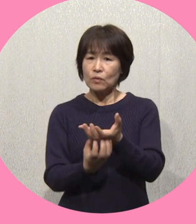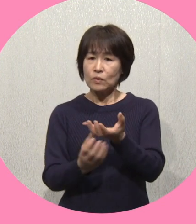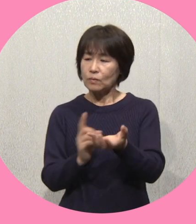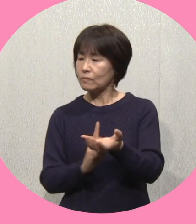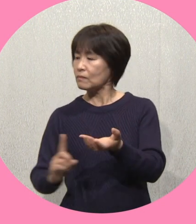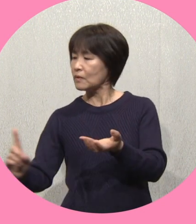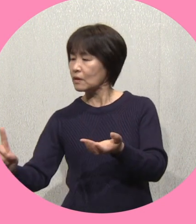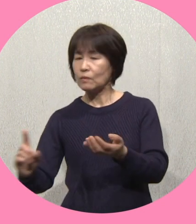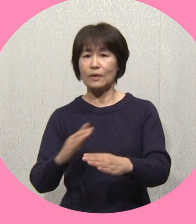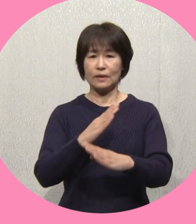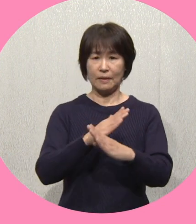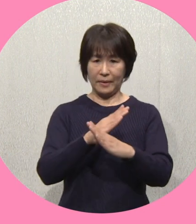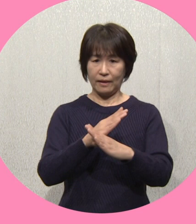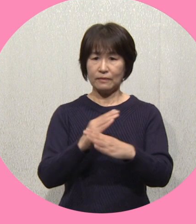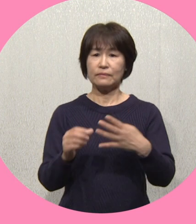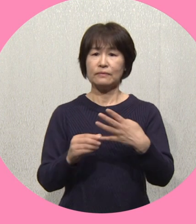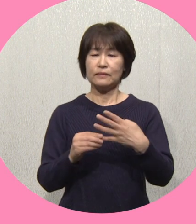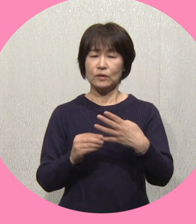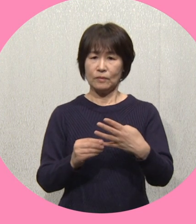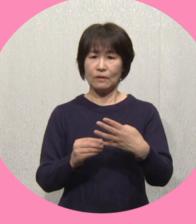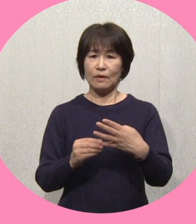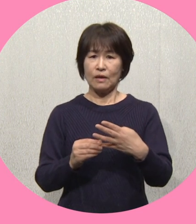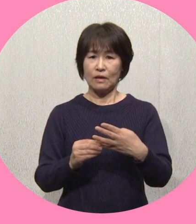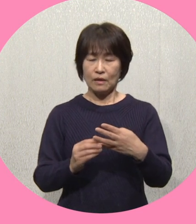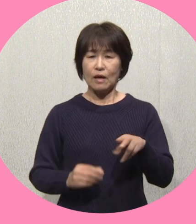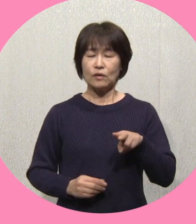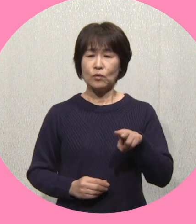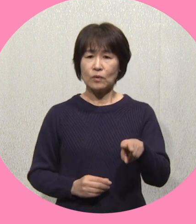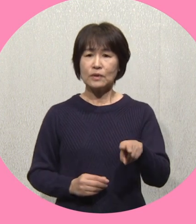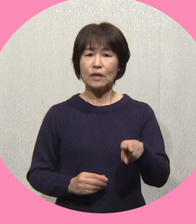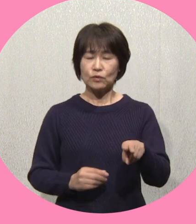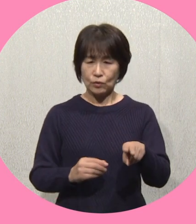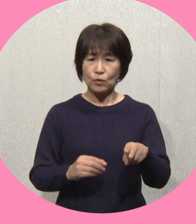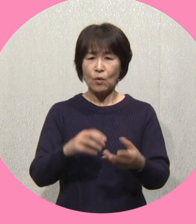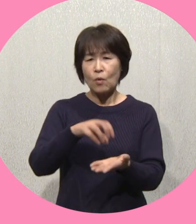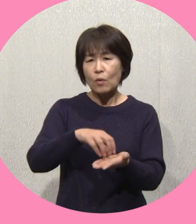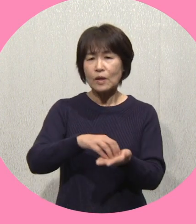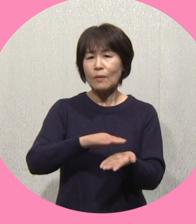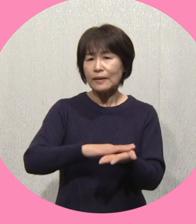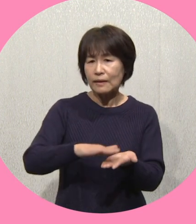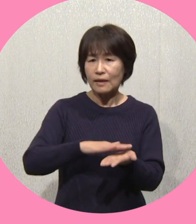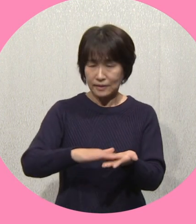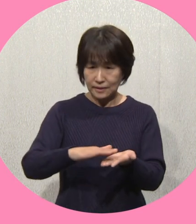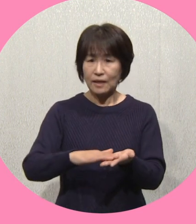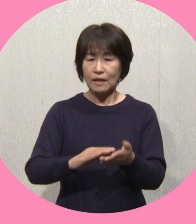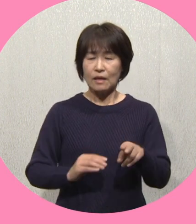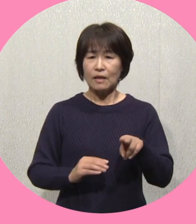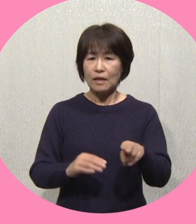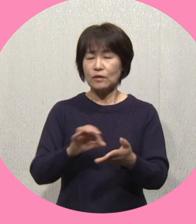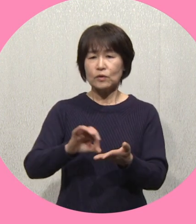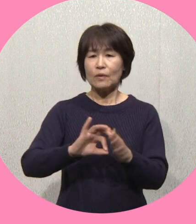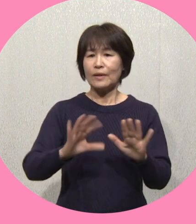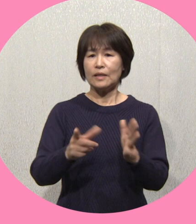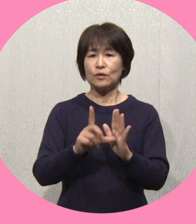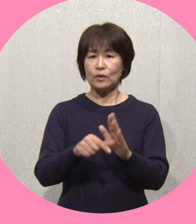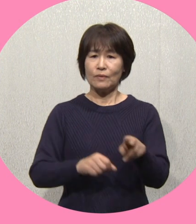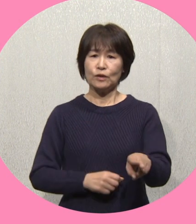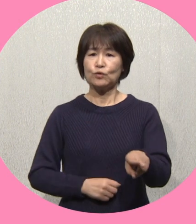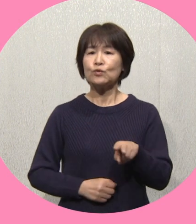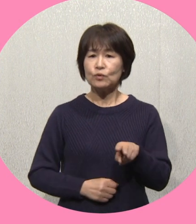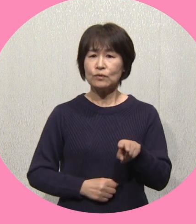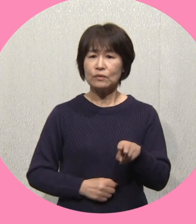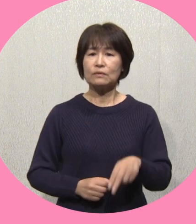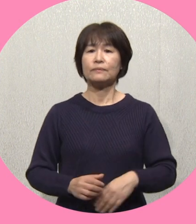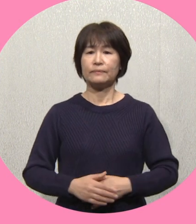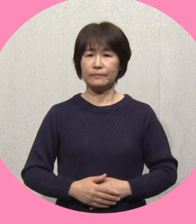ンロを使うときに火のそばを離れない。4つ目がコンセントのホコリを取り除き、使わないときにはプラグを抜くこと